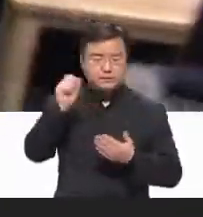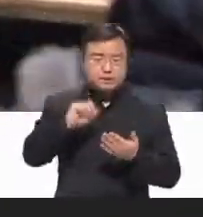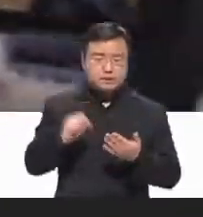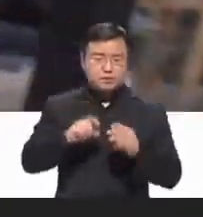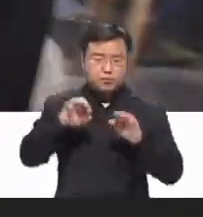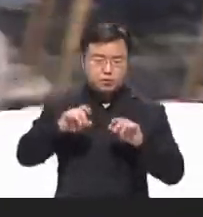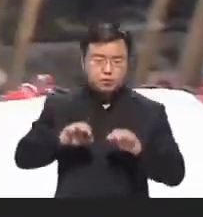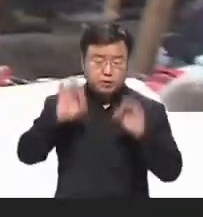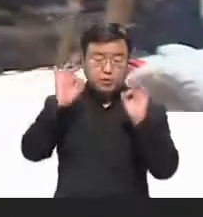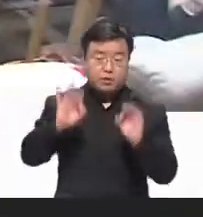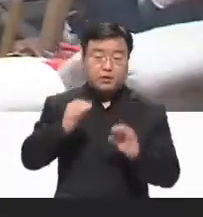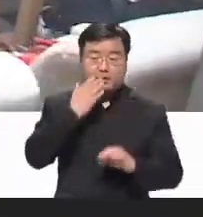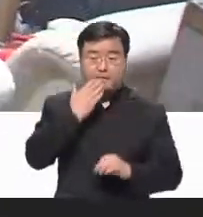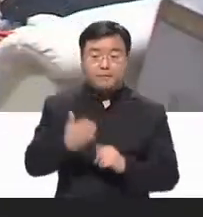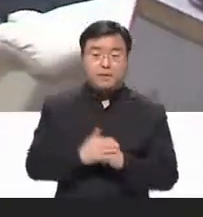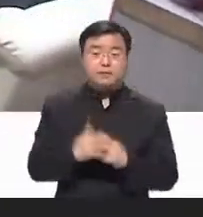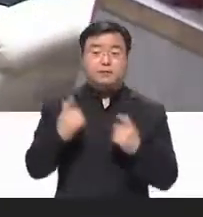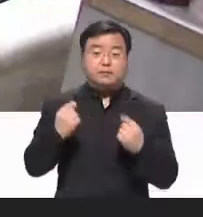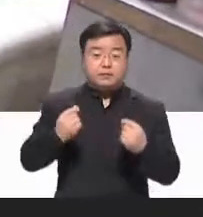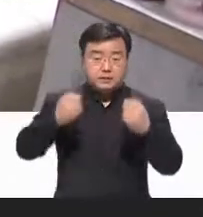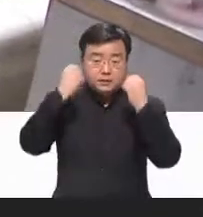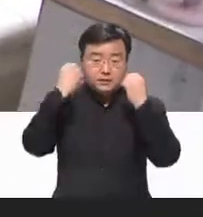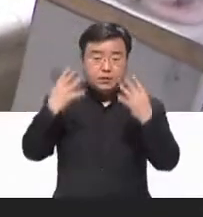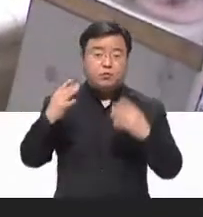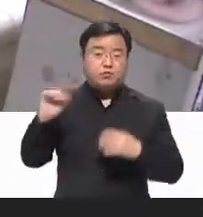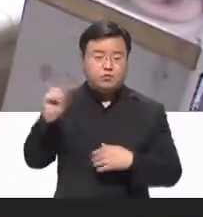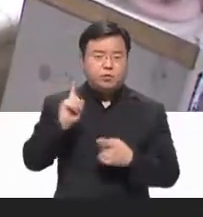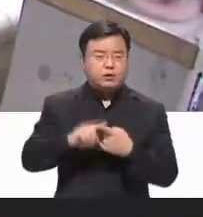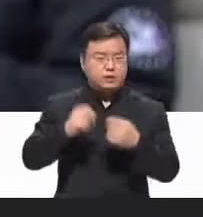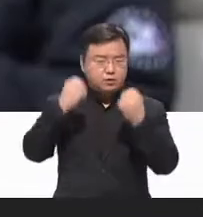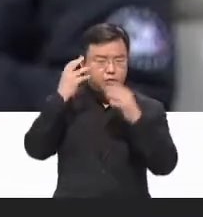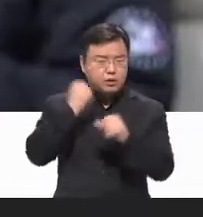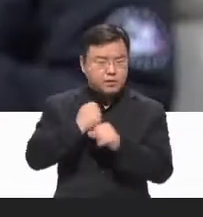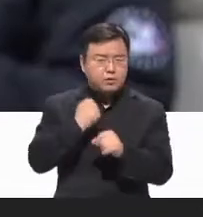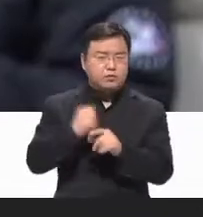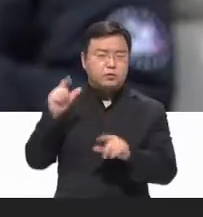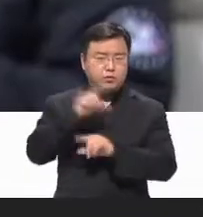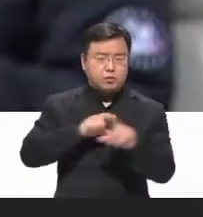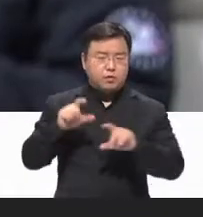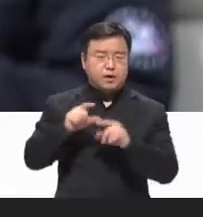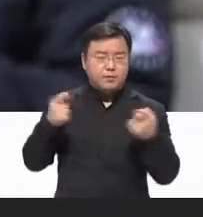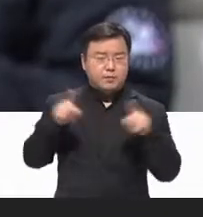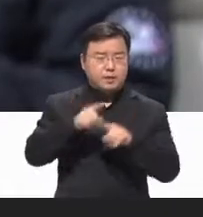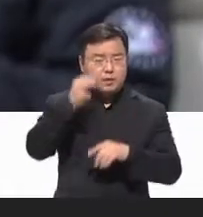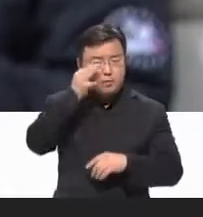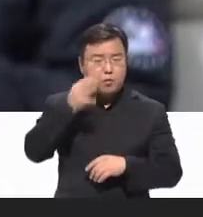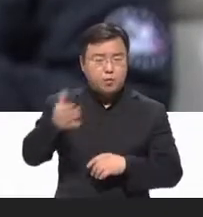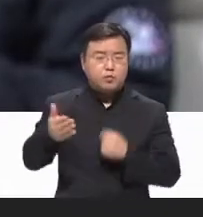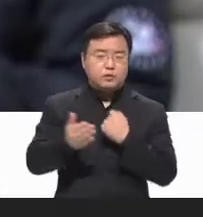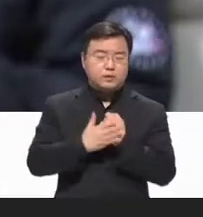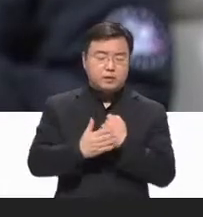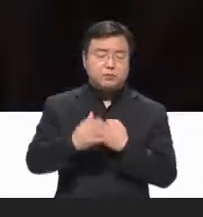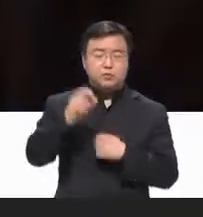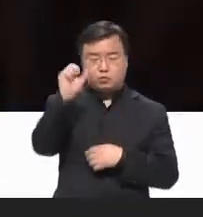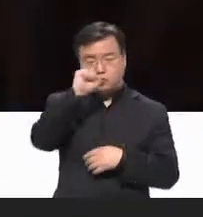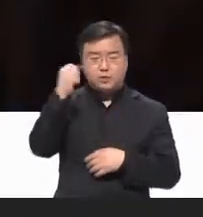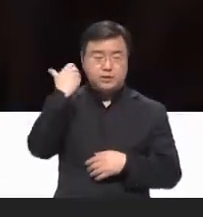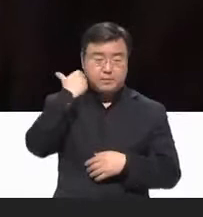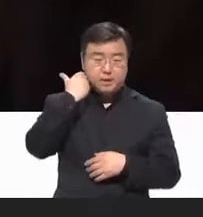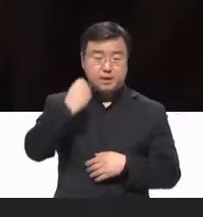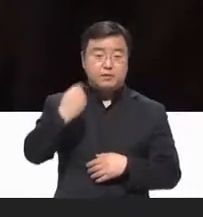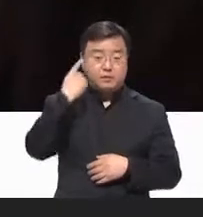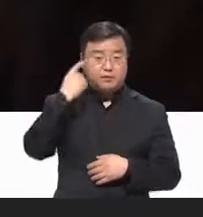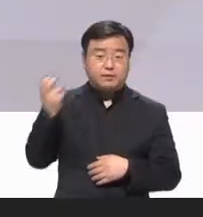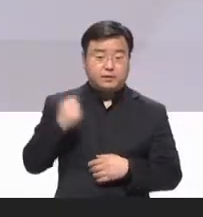그렇죠 예 그럼 새로 무언가를 창작해 서 함께 보여줄 수 있는 게 가장 큰 매력이라고 생각을 합니다 근데